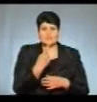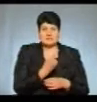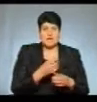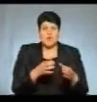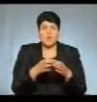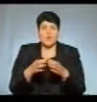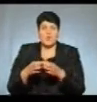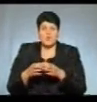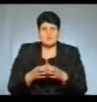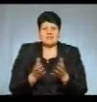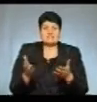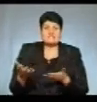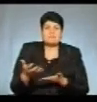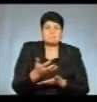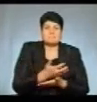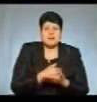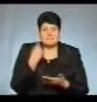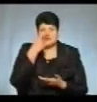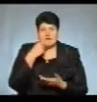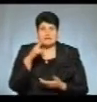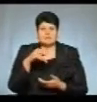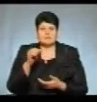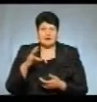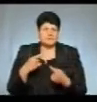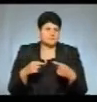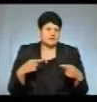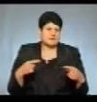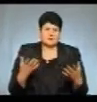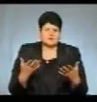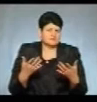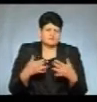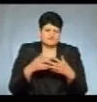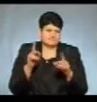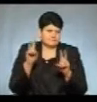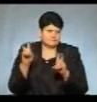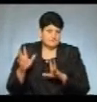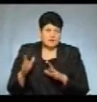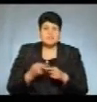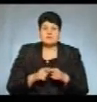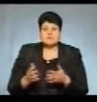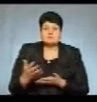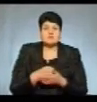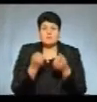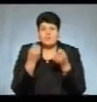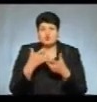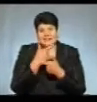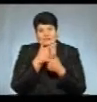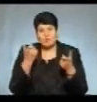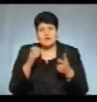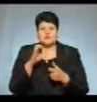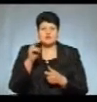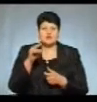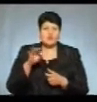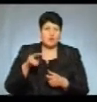груп, які збирають персональні дані під різноманітними соусами. Тобто це збирається просто як інформація,